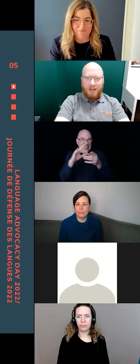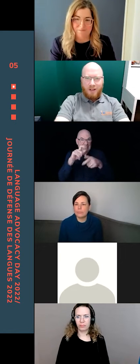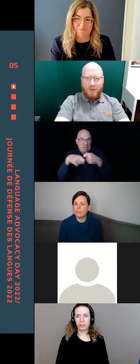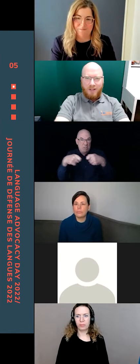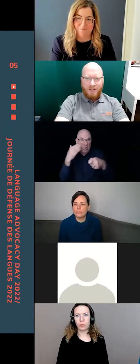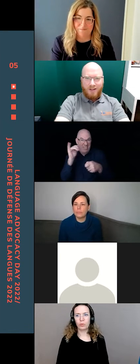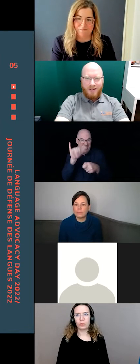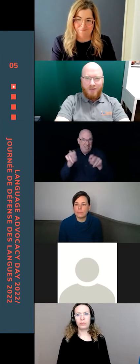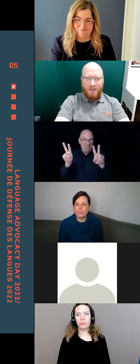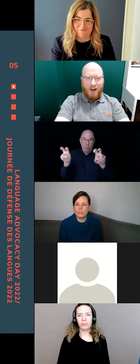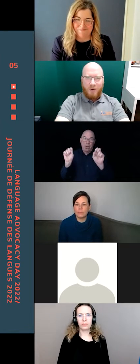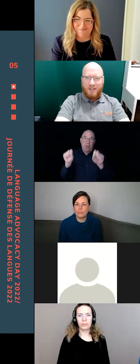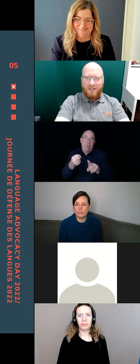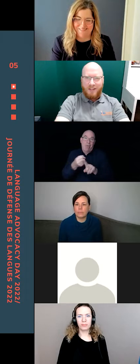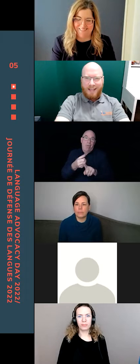puisse comprendre.